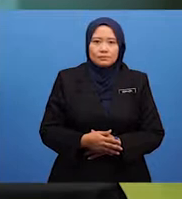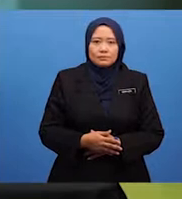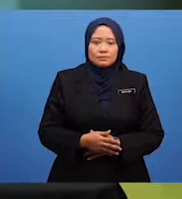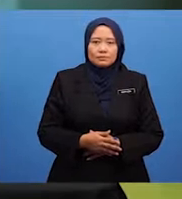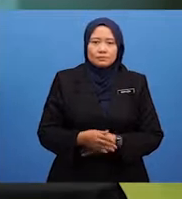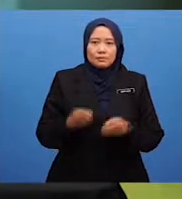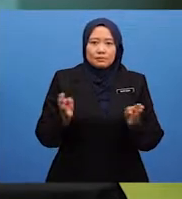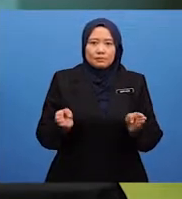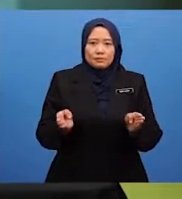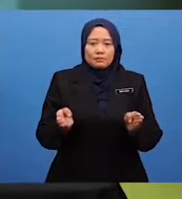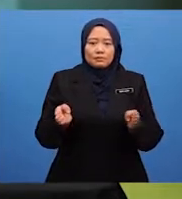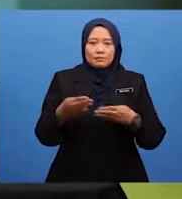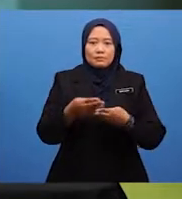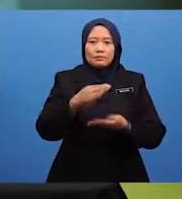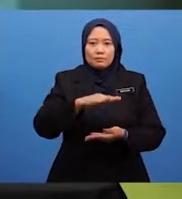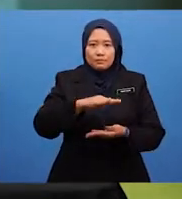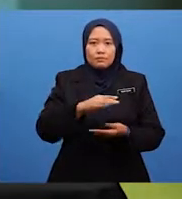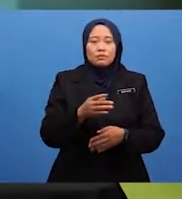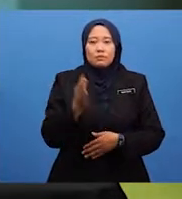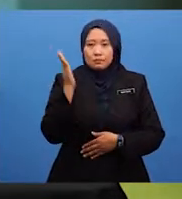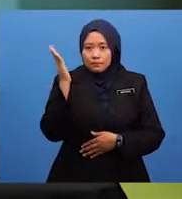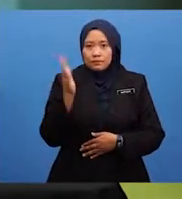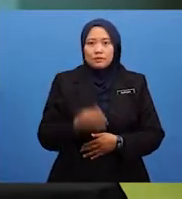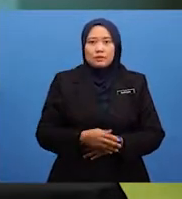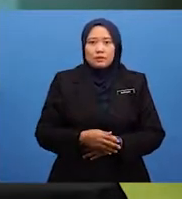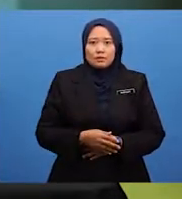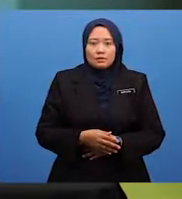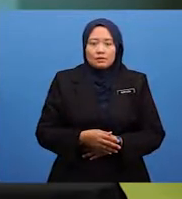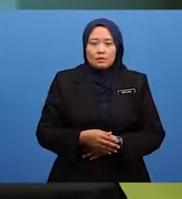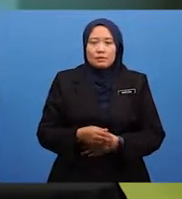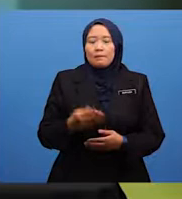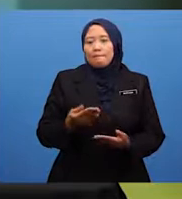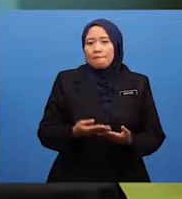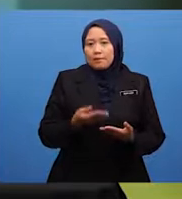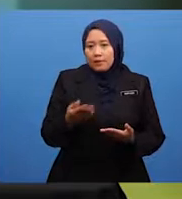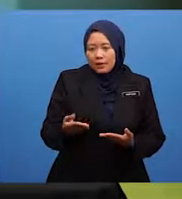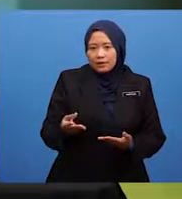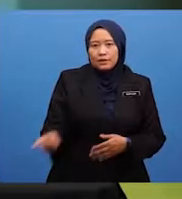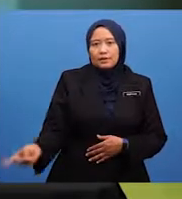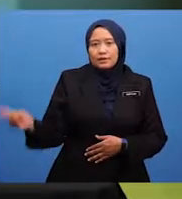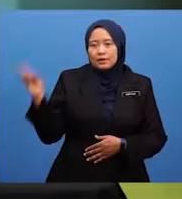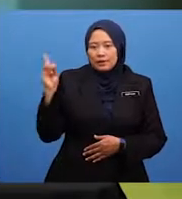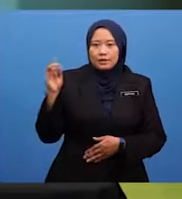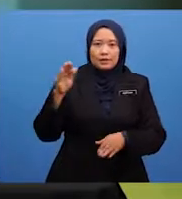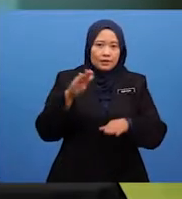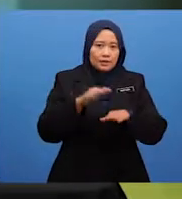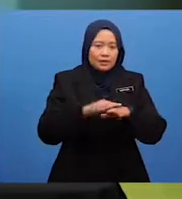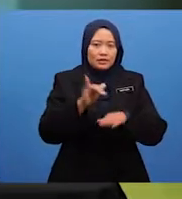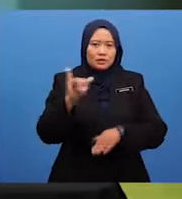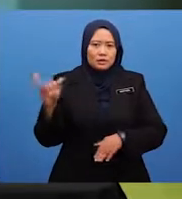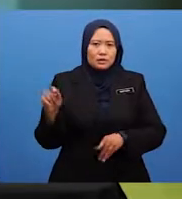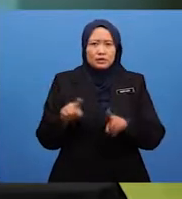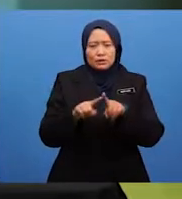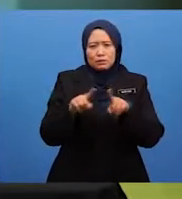Cikgu menggerakkan bekas tin ini dengan memberikan daya ke atasnya. Tetapi,